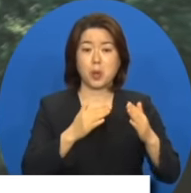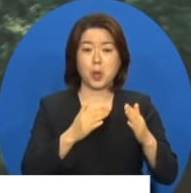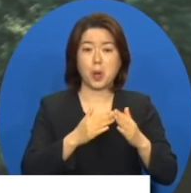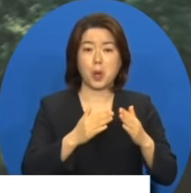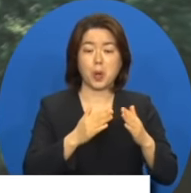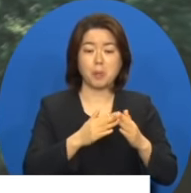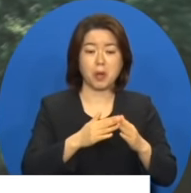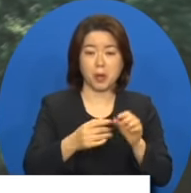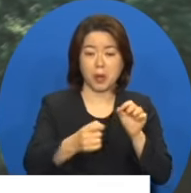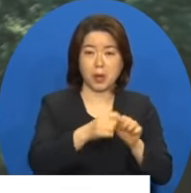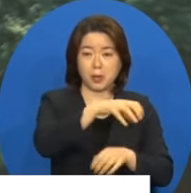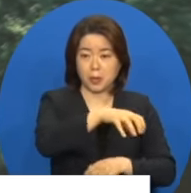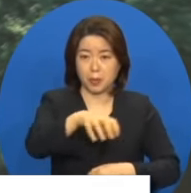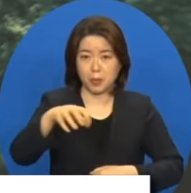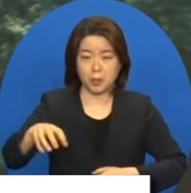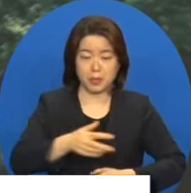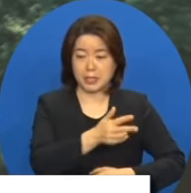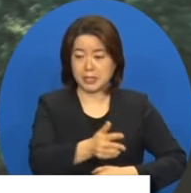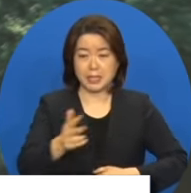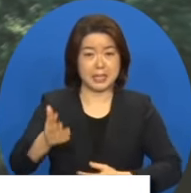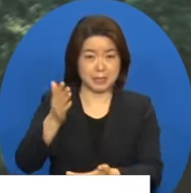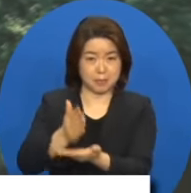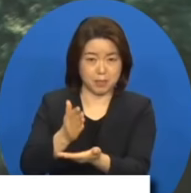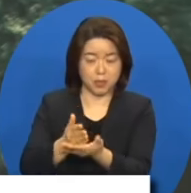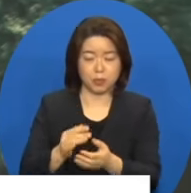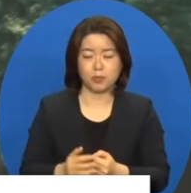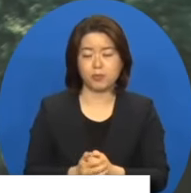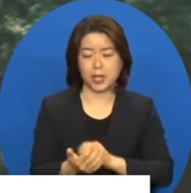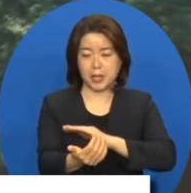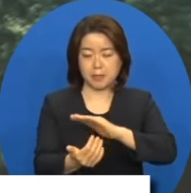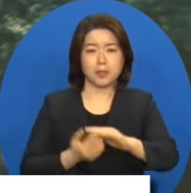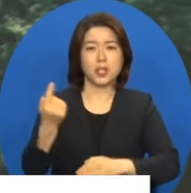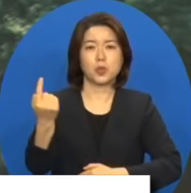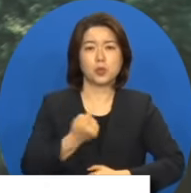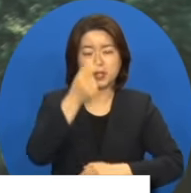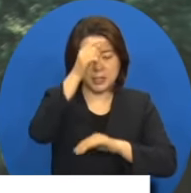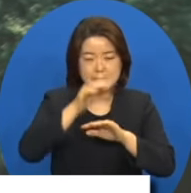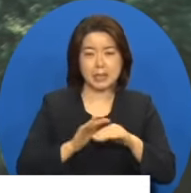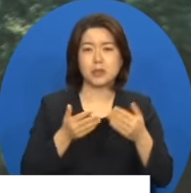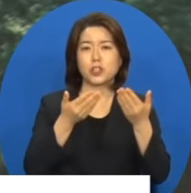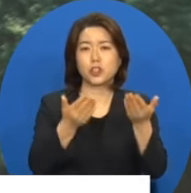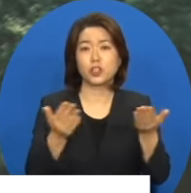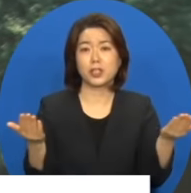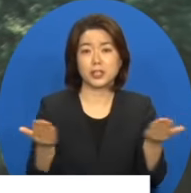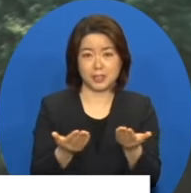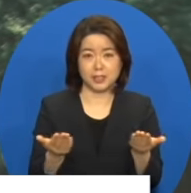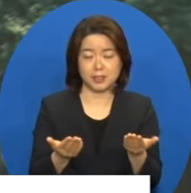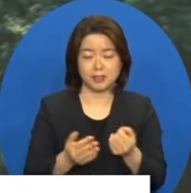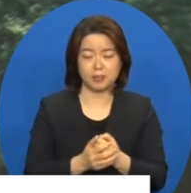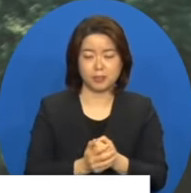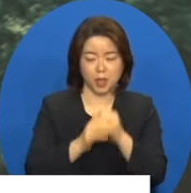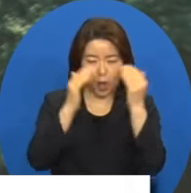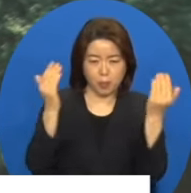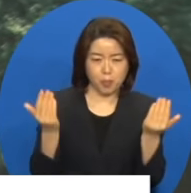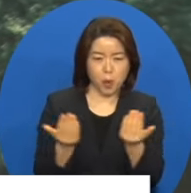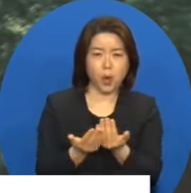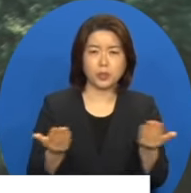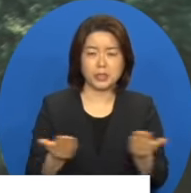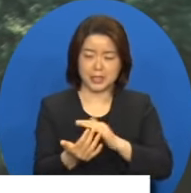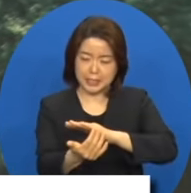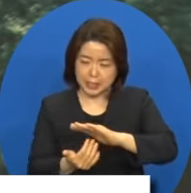대지 않는 문제, 또 미리 와서 예배를 드려야 되는 일, 모든 일이 사실은 그